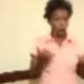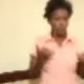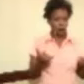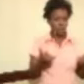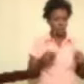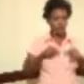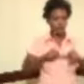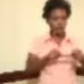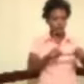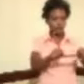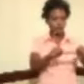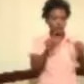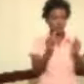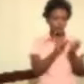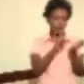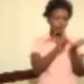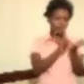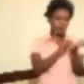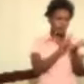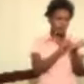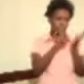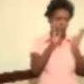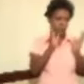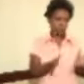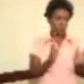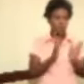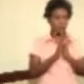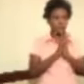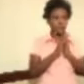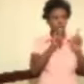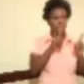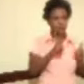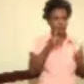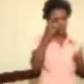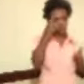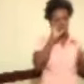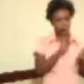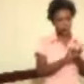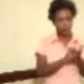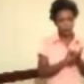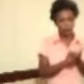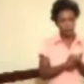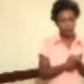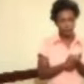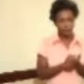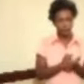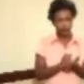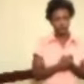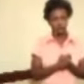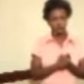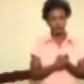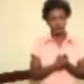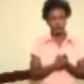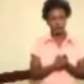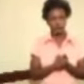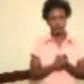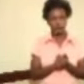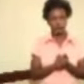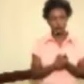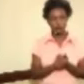pourrions continuer avec journalistes tout de suite parce que journalistes qui déposent des questions, ils ont un droit de relance là actuellement. Et